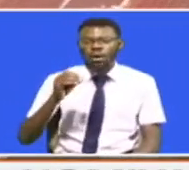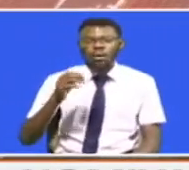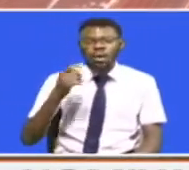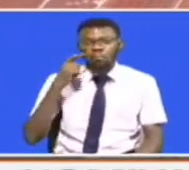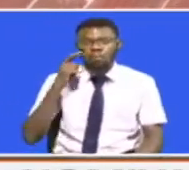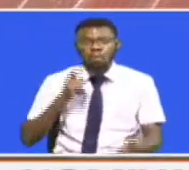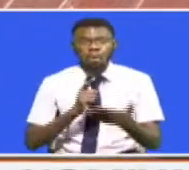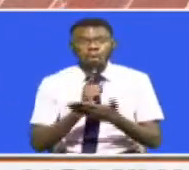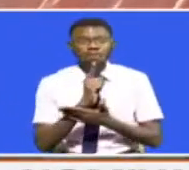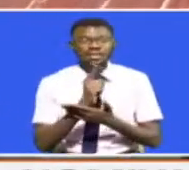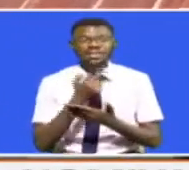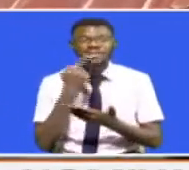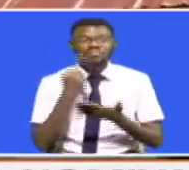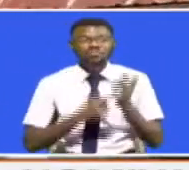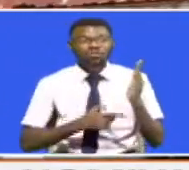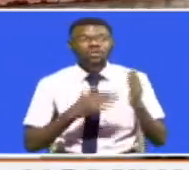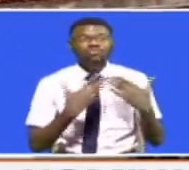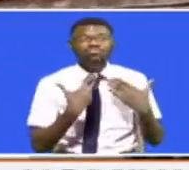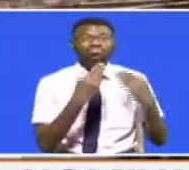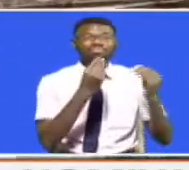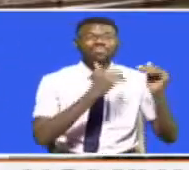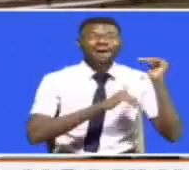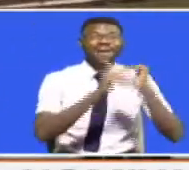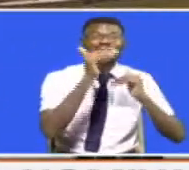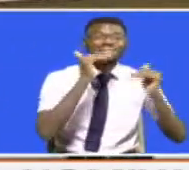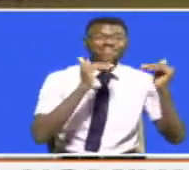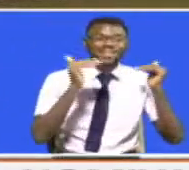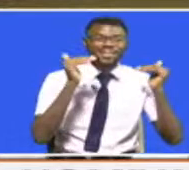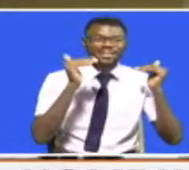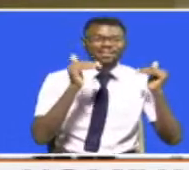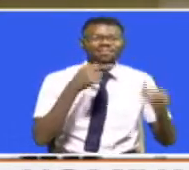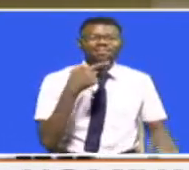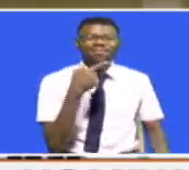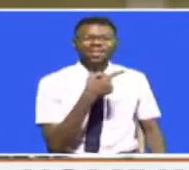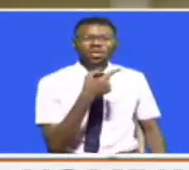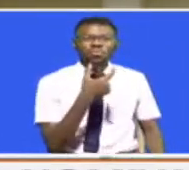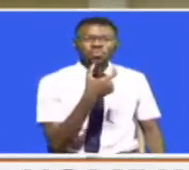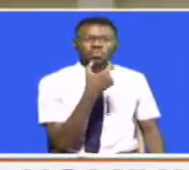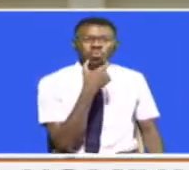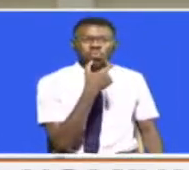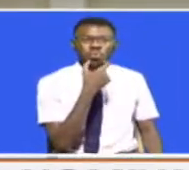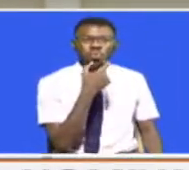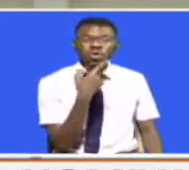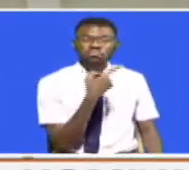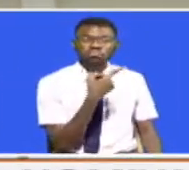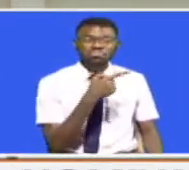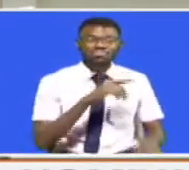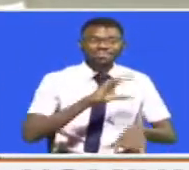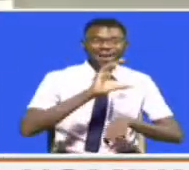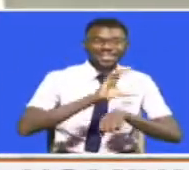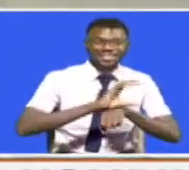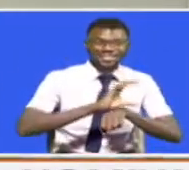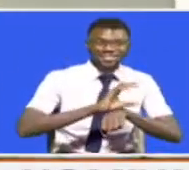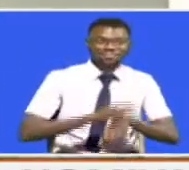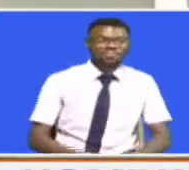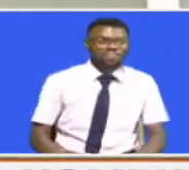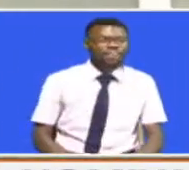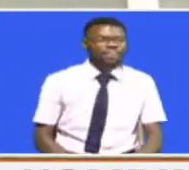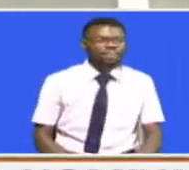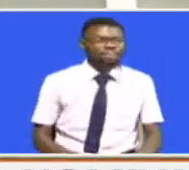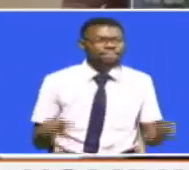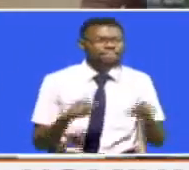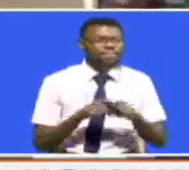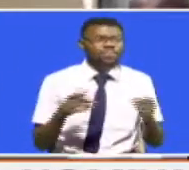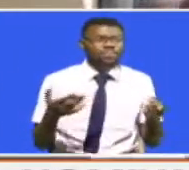mbinguni na hatimaye kurejea na ujumbe Nomia. Neno la Kiluo lenye tafsiri nilipokea. Kwa muktadha huu nilipokea neno